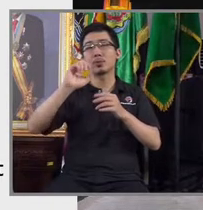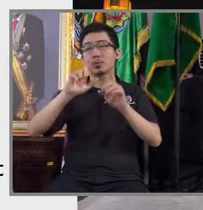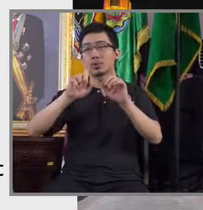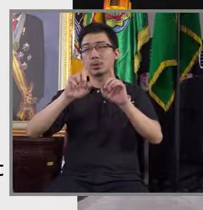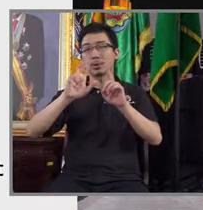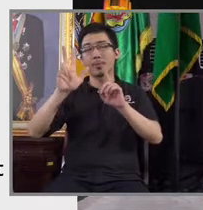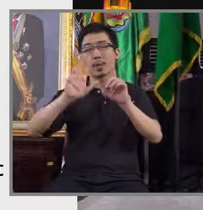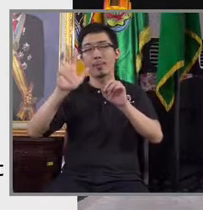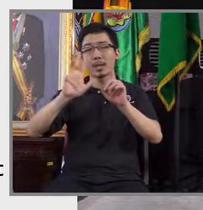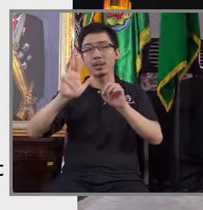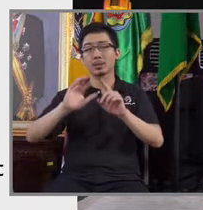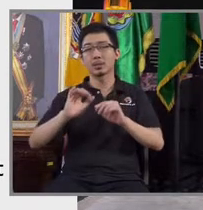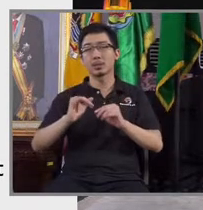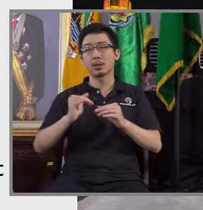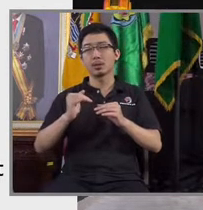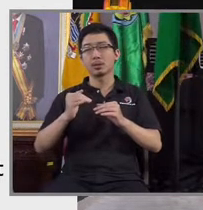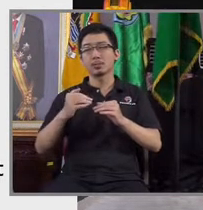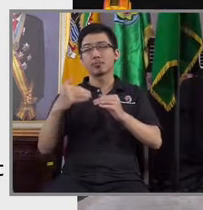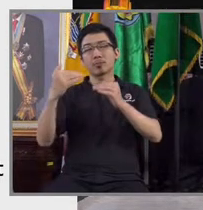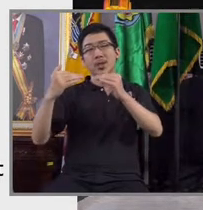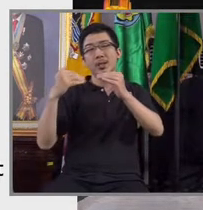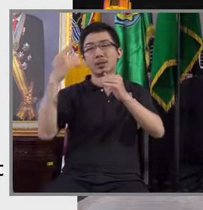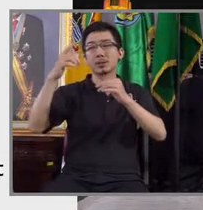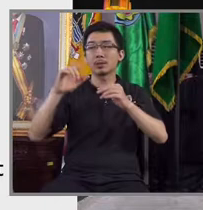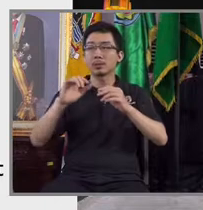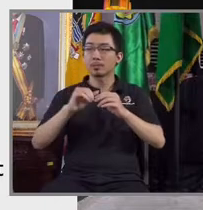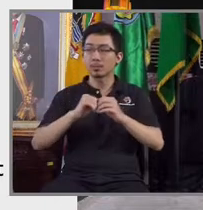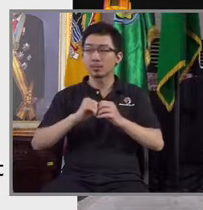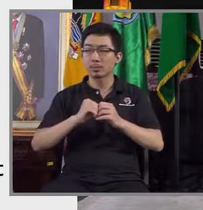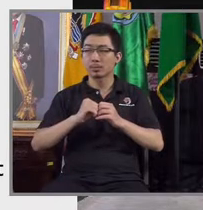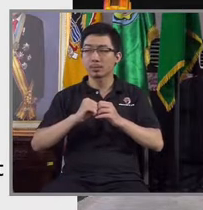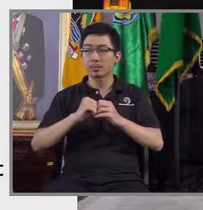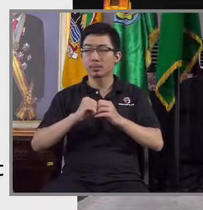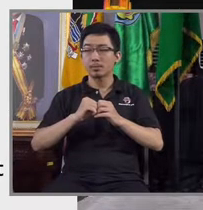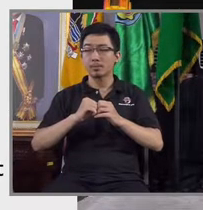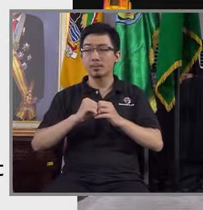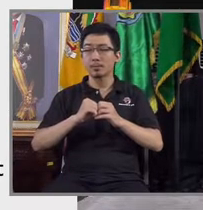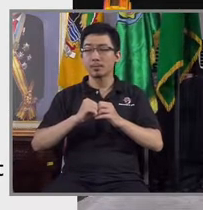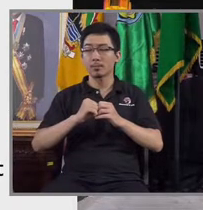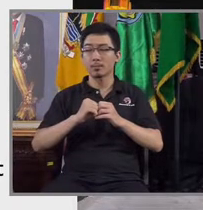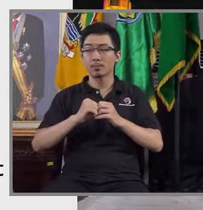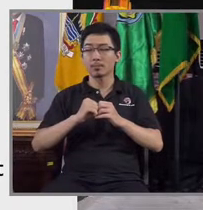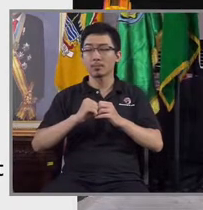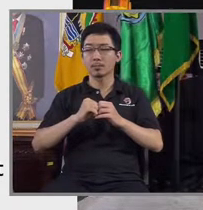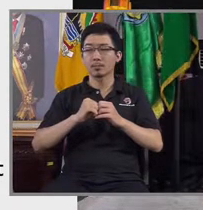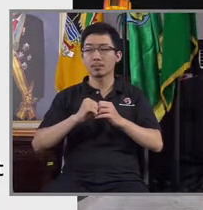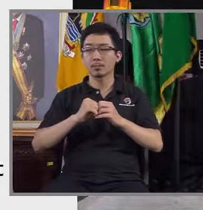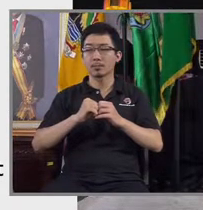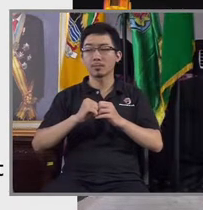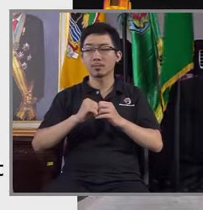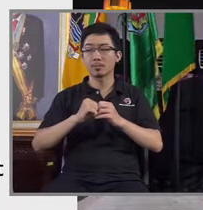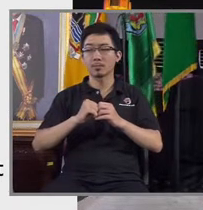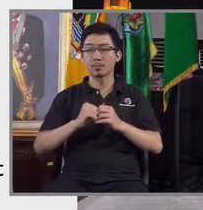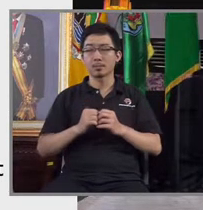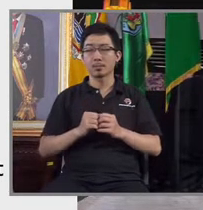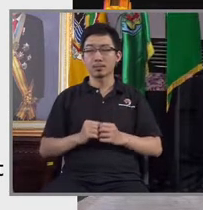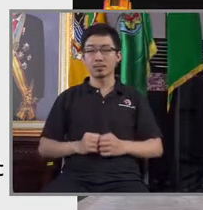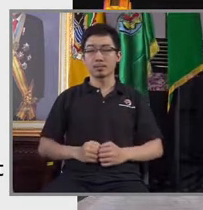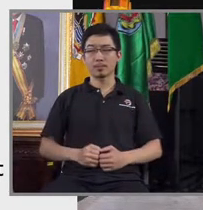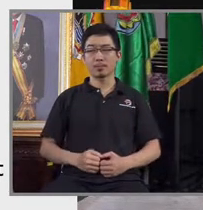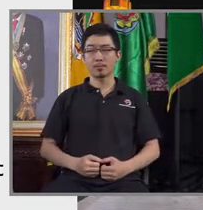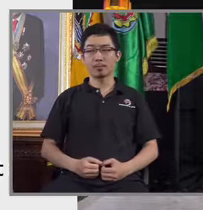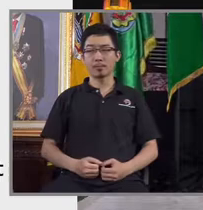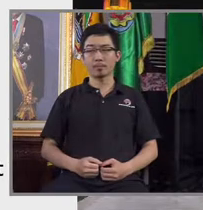yaitu menjadi 76400 n di tahun 2019 Hai